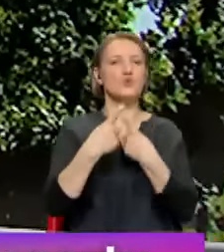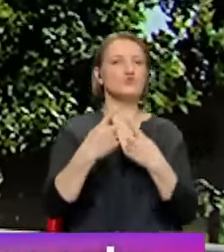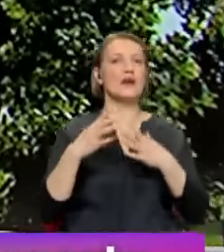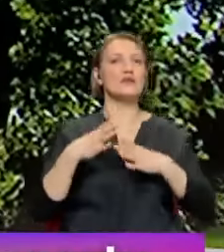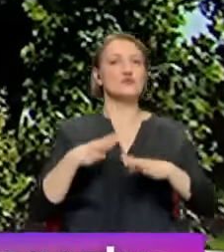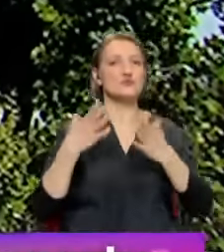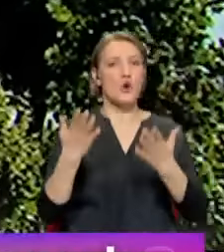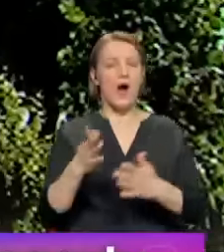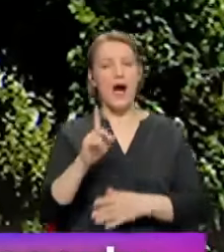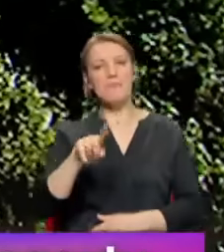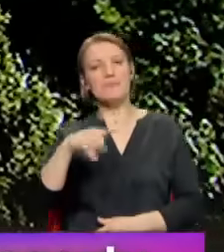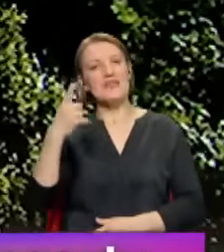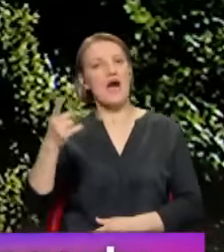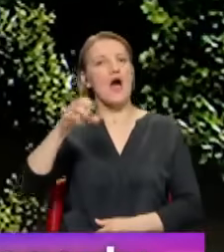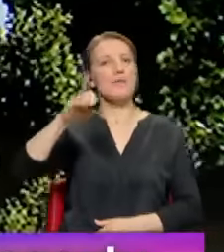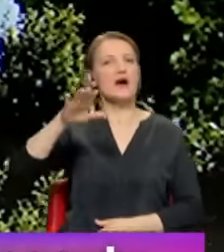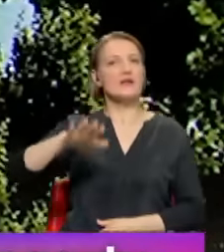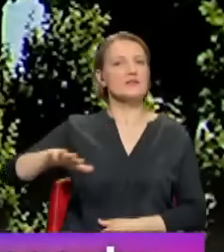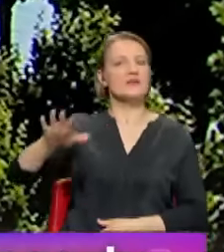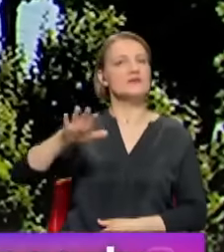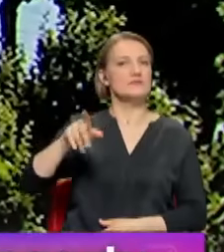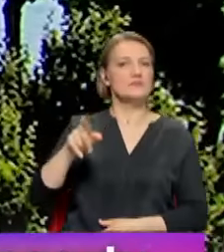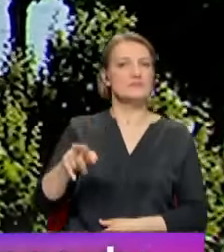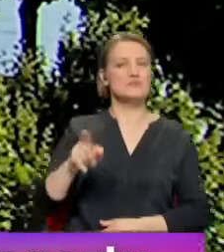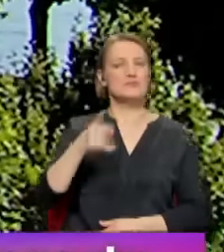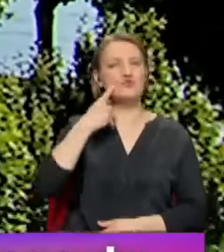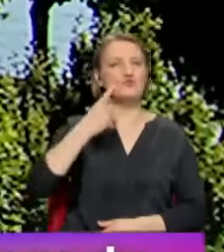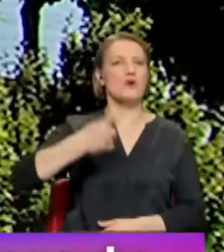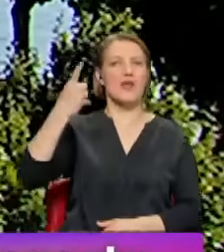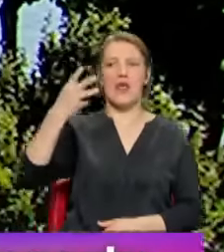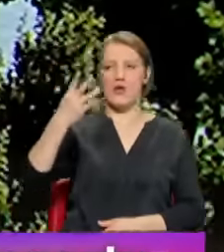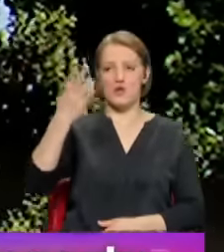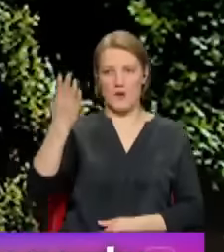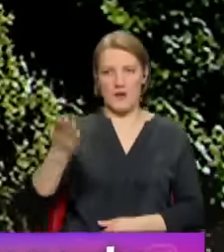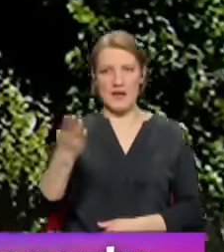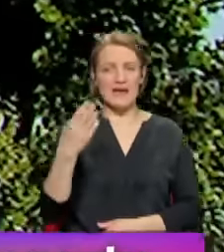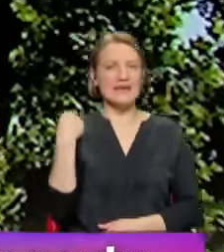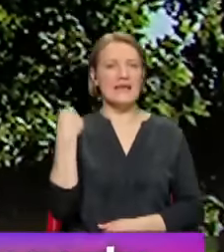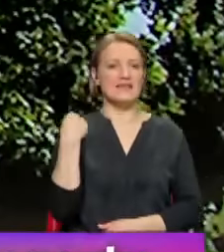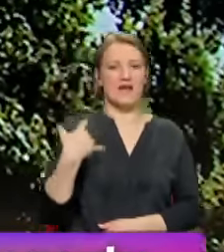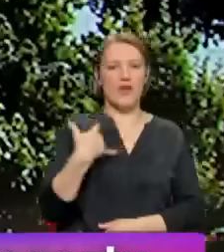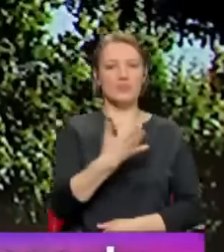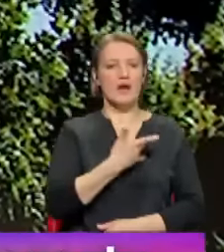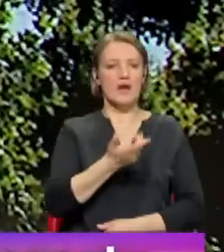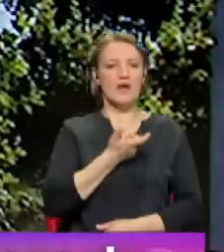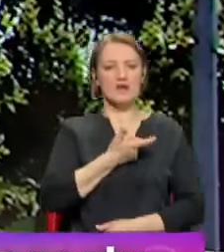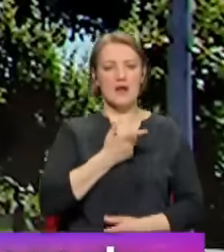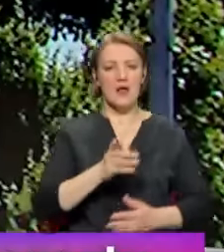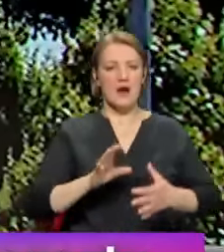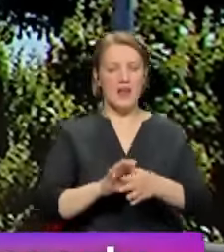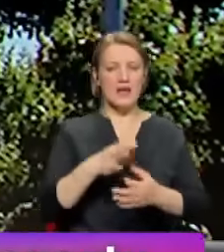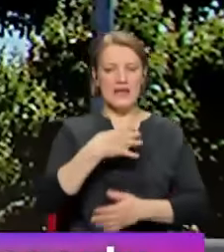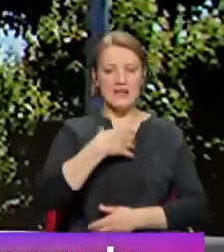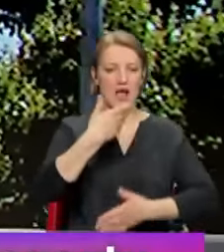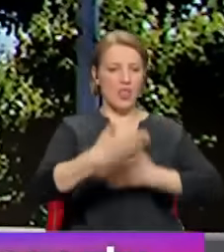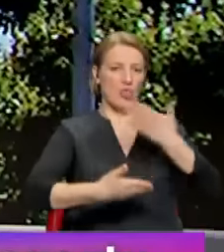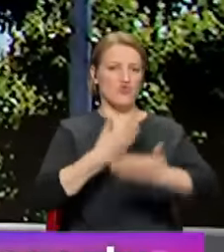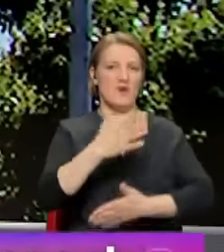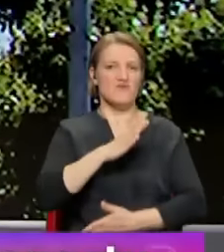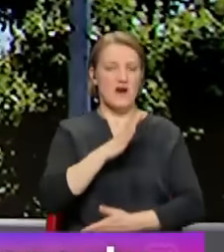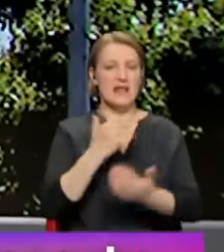istiyor. Ama diğer tarafta Cumhur İttifakı ya da Cumhurbaşkanı Erdoğan yeni anayasayla ilgili kendisinin anlatacakları